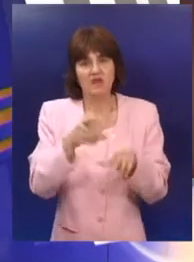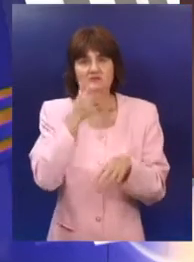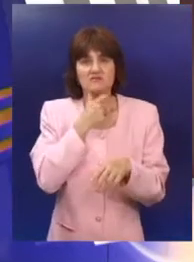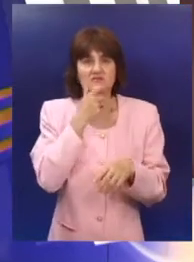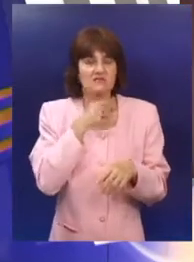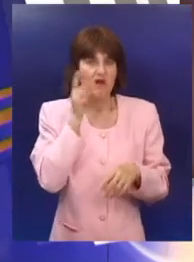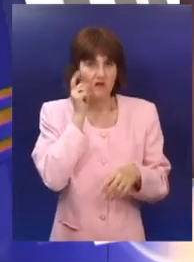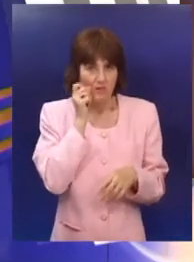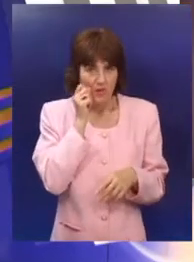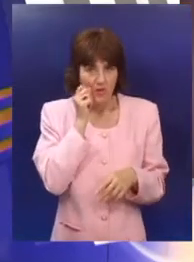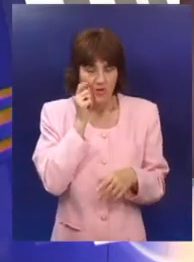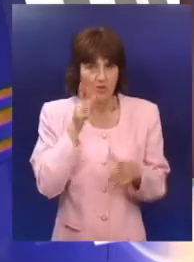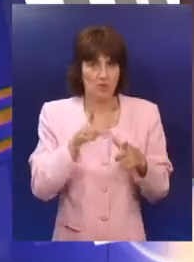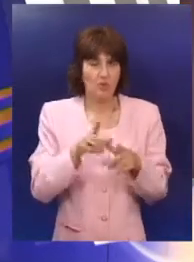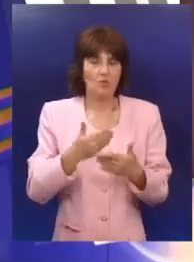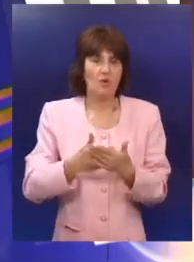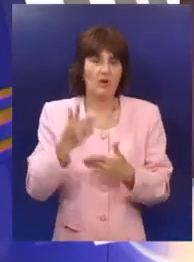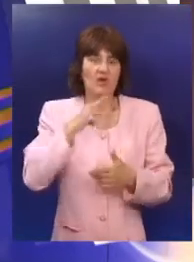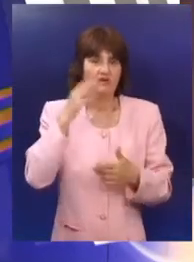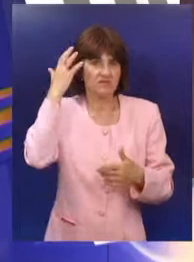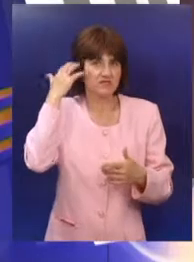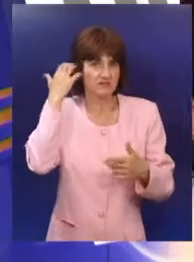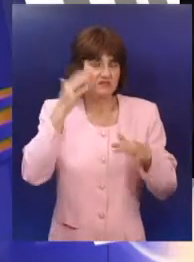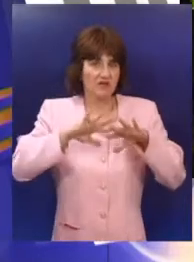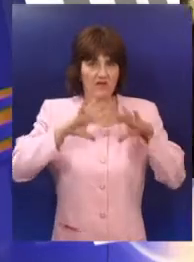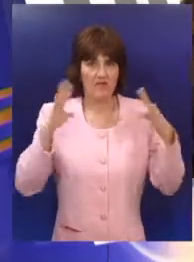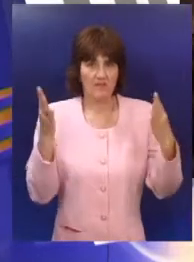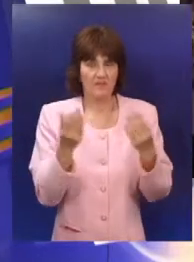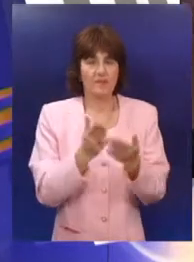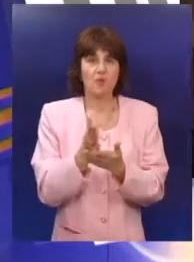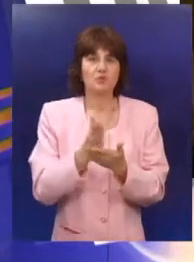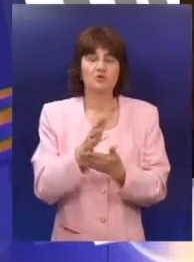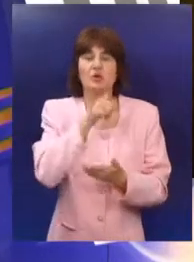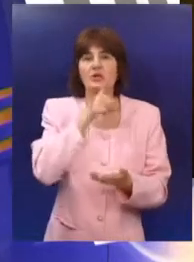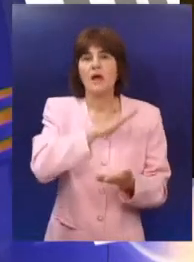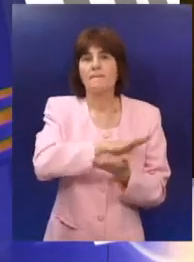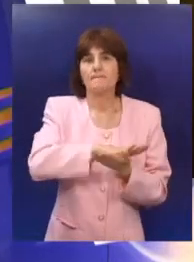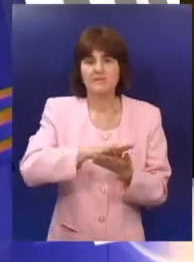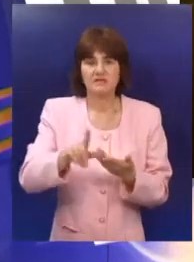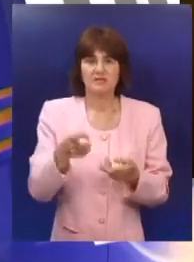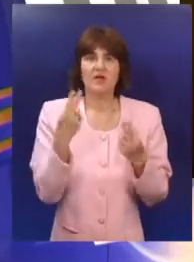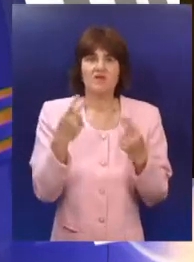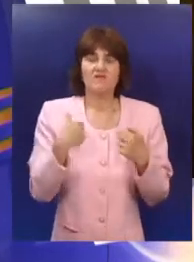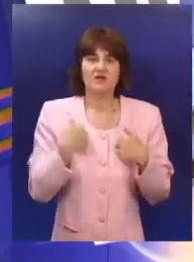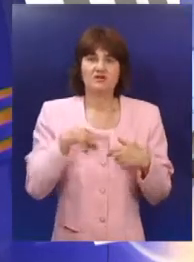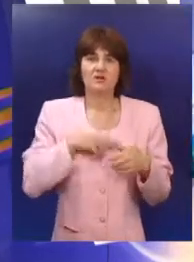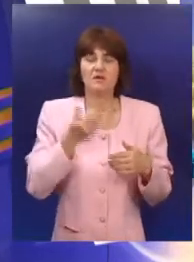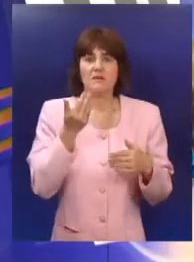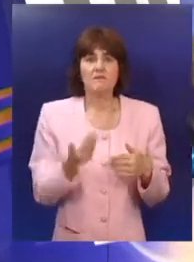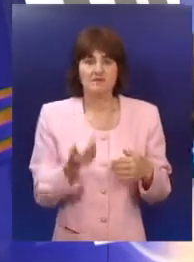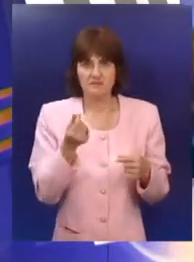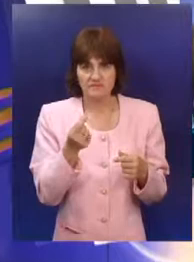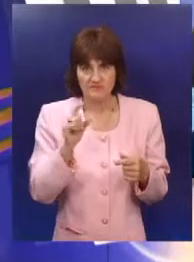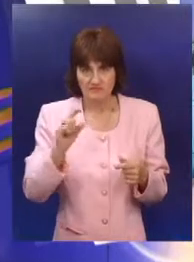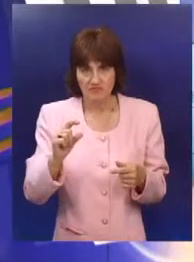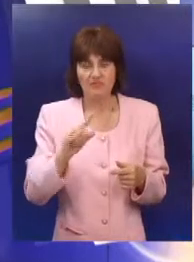kući starim i invalidnim sugrađanima u gradskim i prigradskim naseljima. Usluge su besplatne, a prioritet imaju materijalno ugrožena